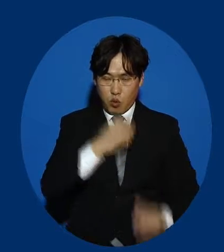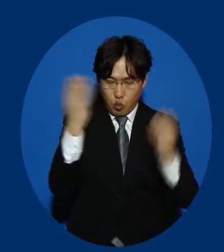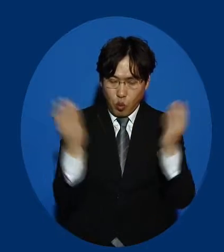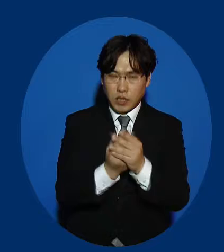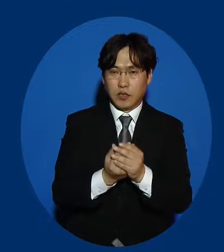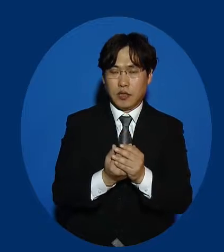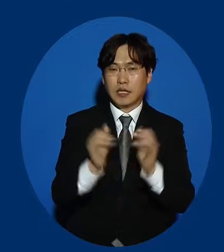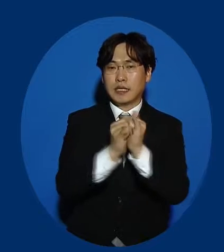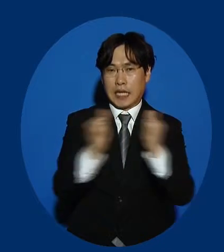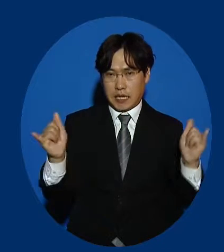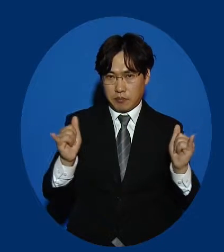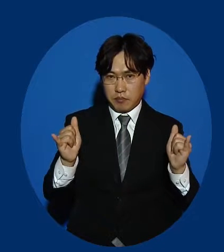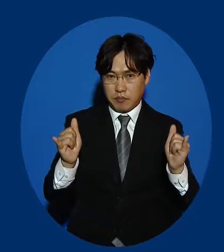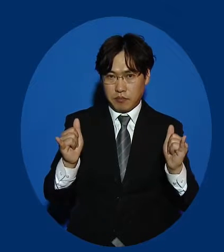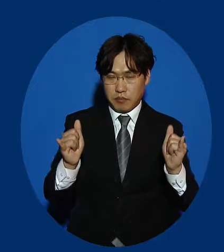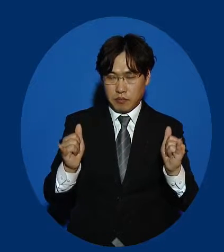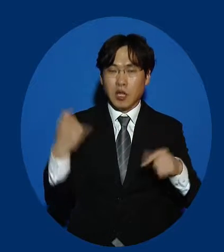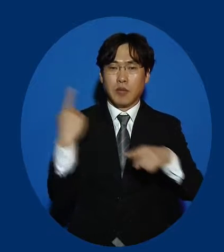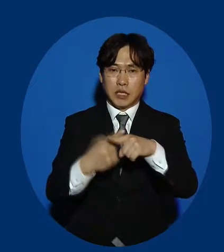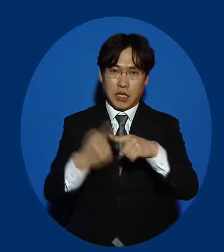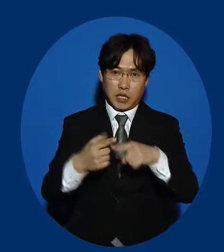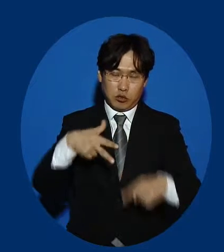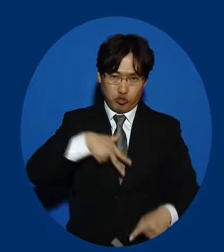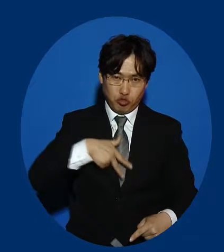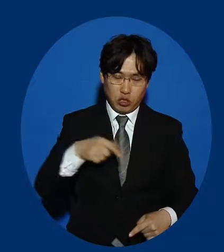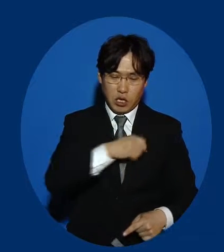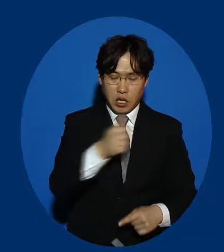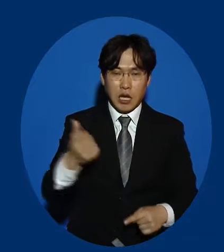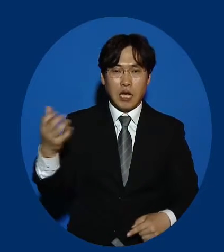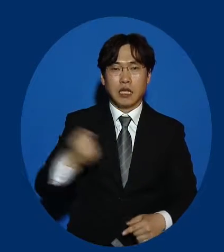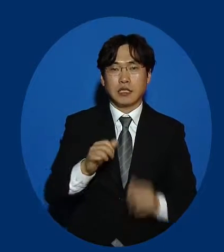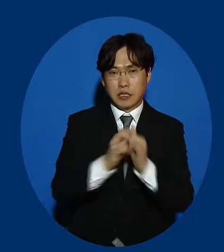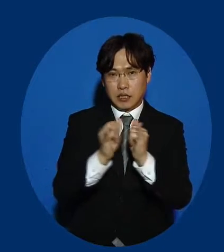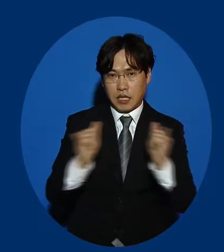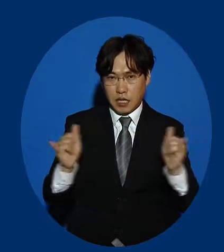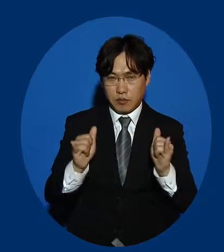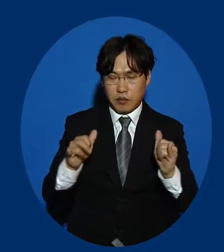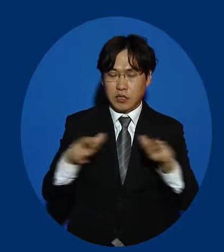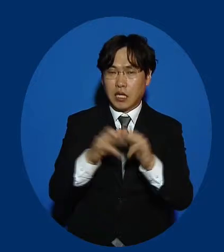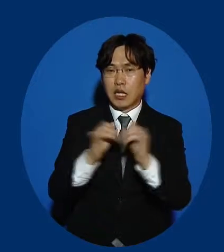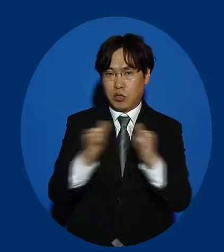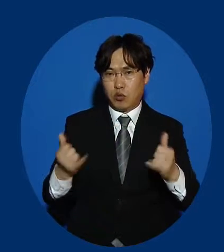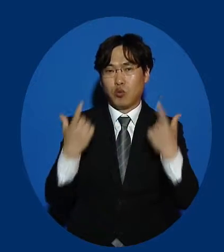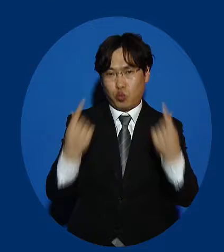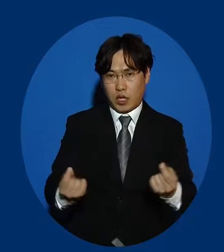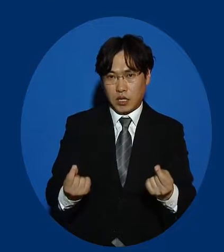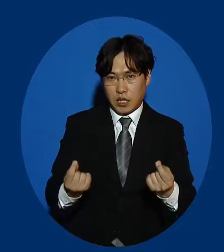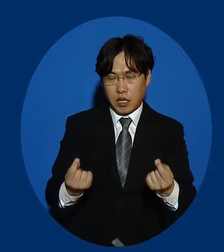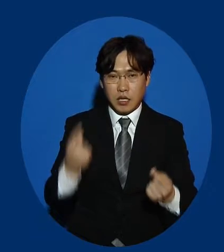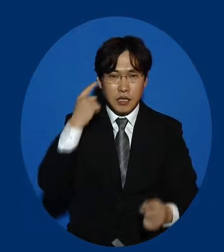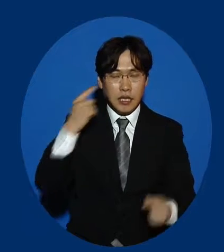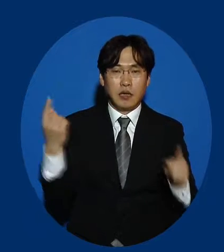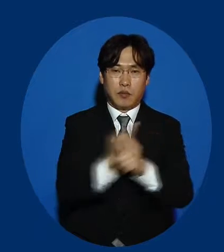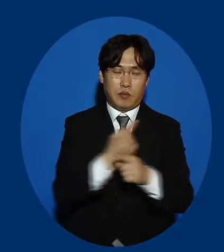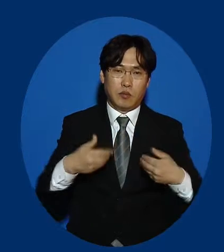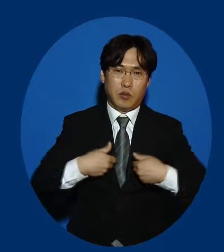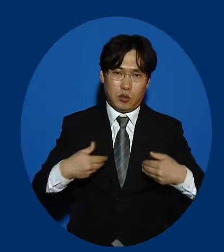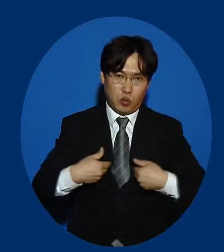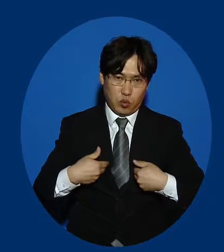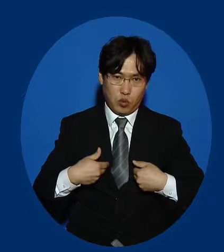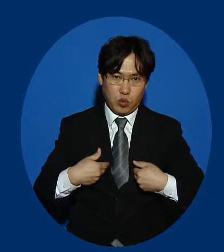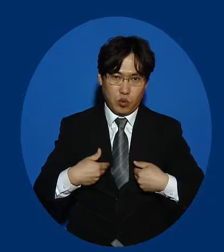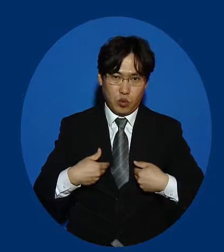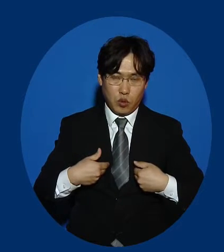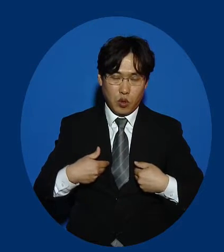장애인으로서 개성인 이런 사회로서 좀 바꿔야 됩니다. 그러려면 농문화라든가 시각장애인이 갖고 있는 생활 양식이